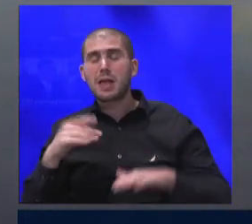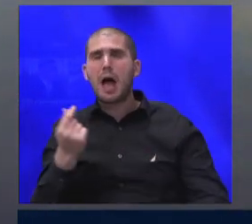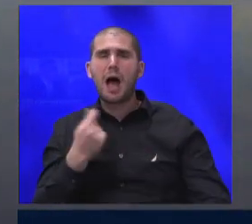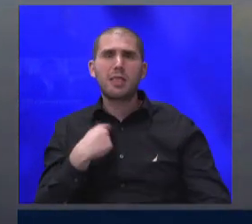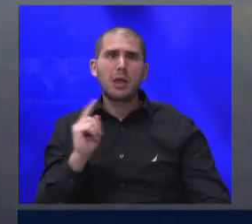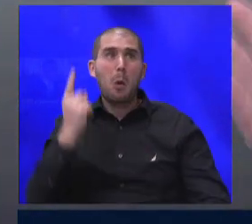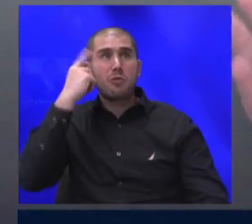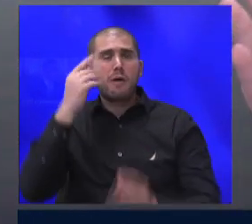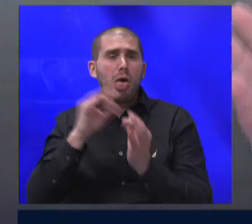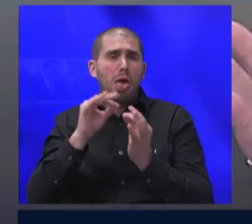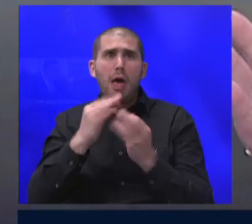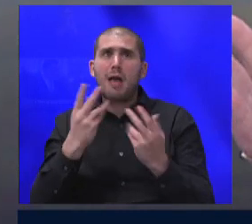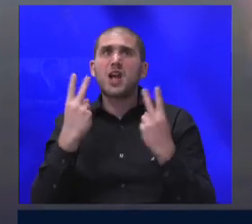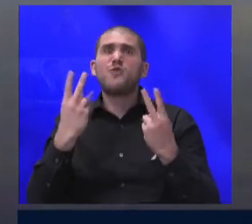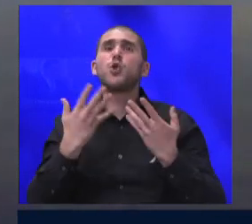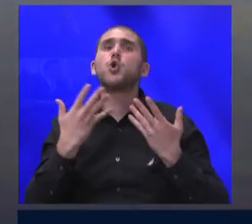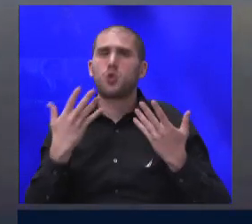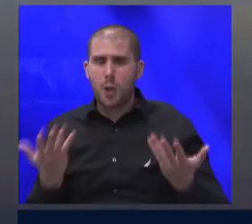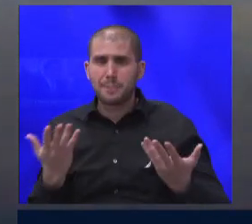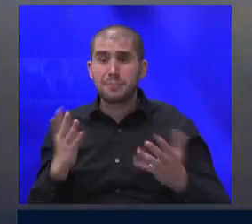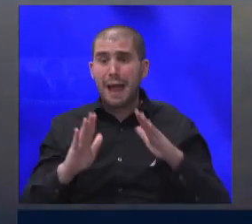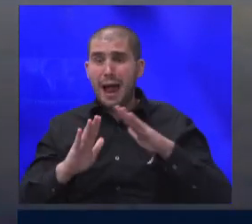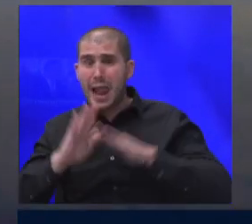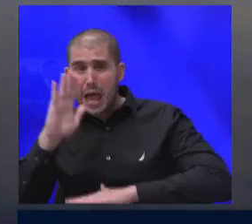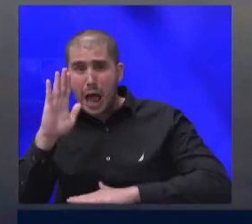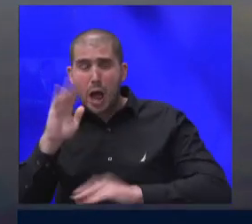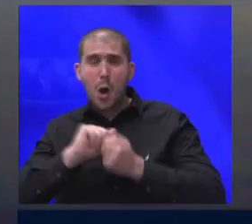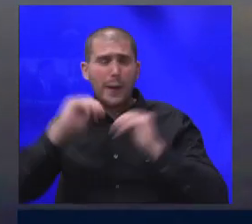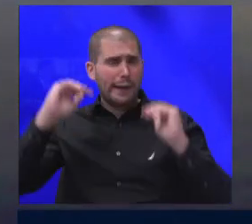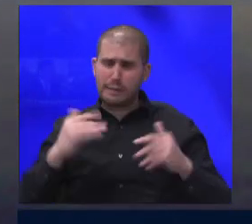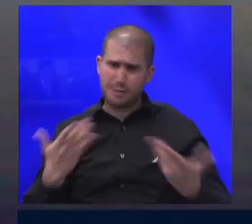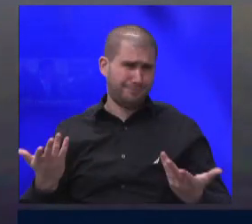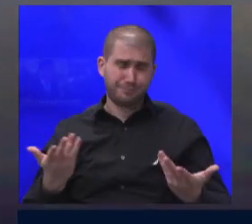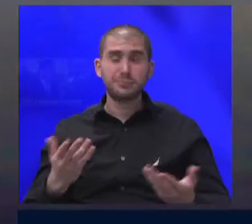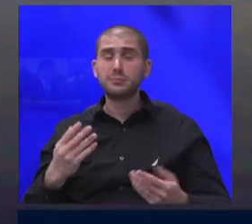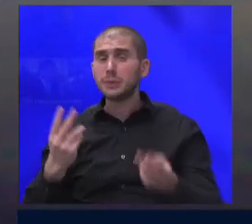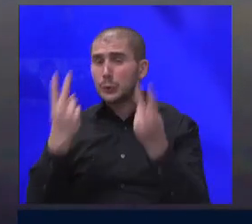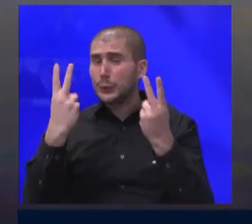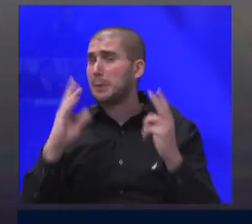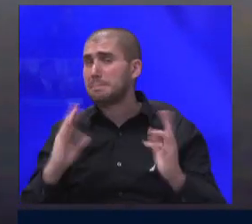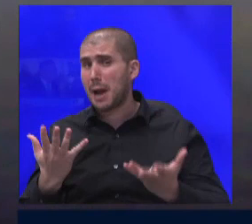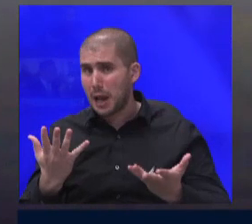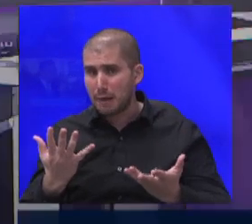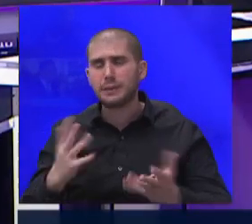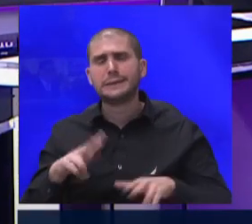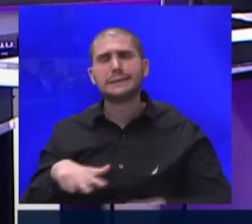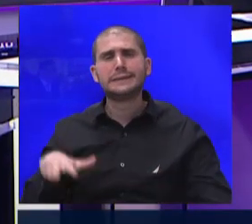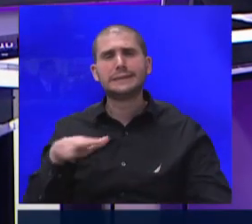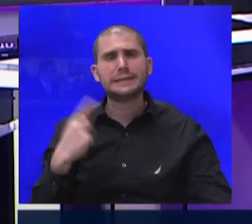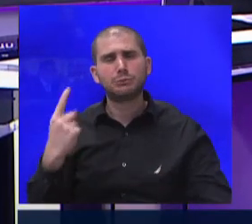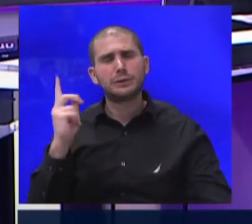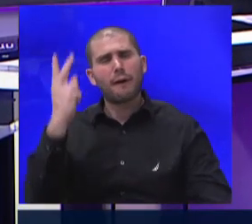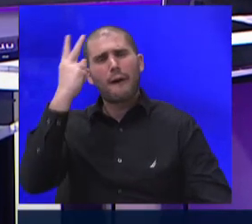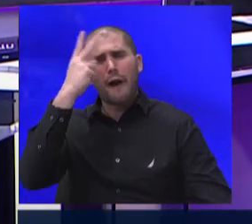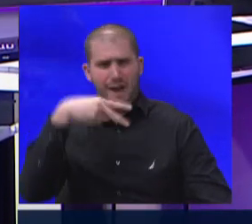אדירה, לא לעלייה ולא לירידה. הדבר החשוב הוא שהציבור יבין, מאחר